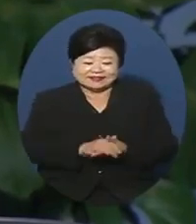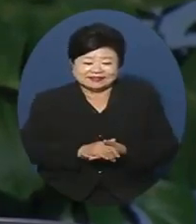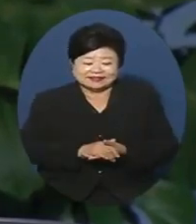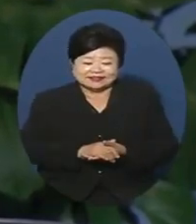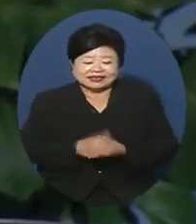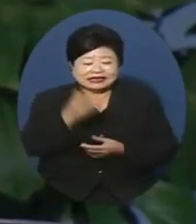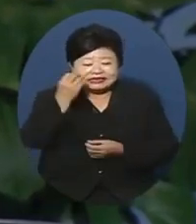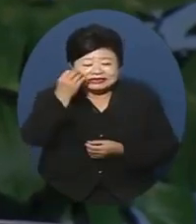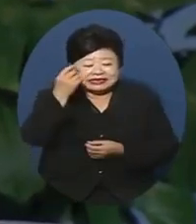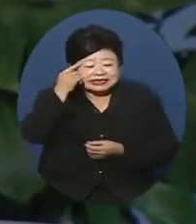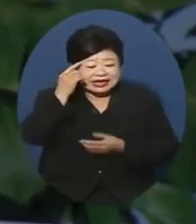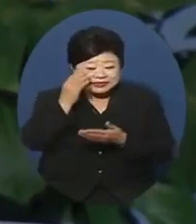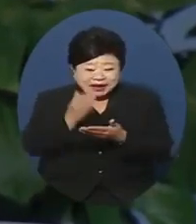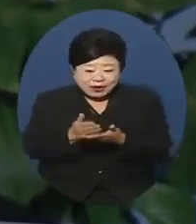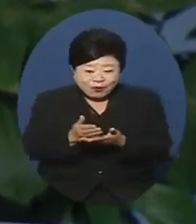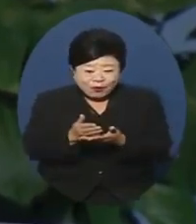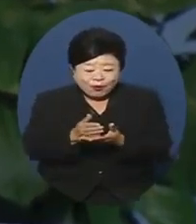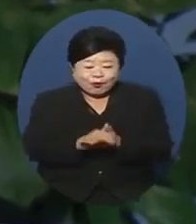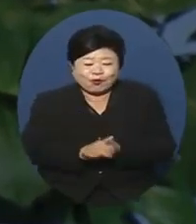이상해서 하지 마라.